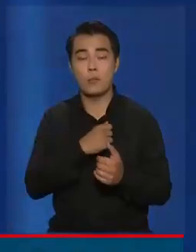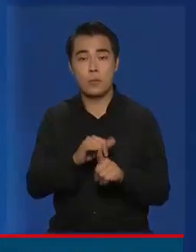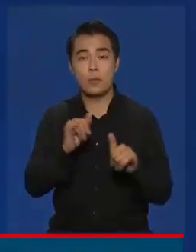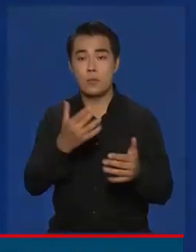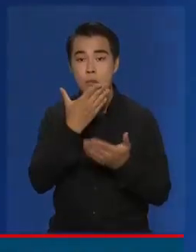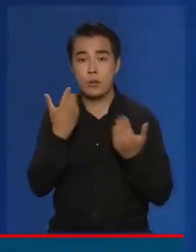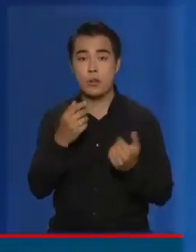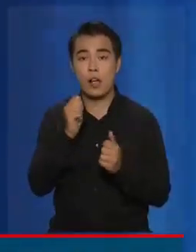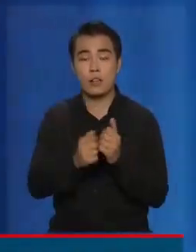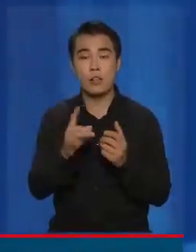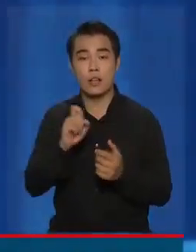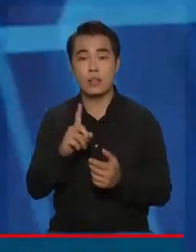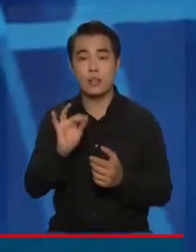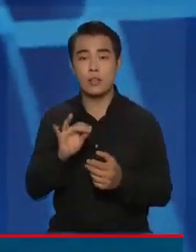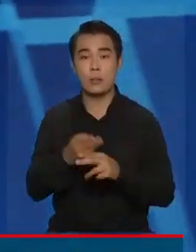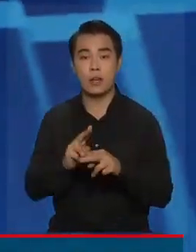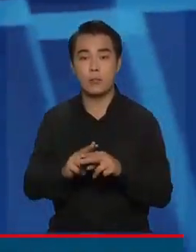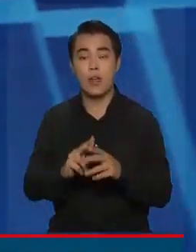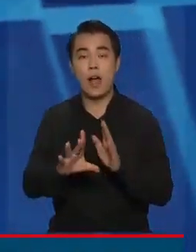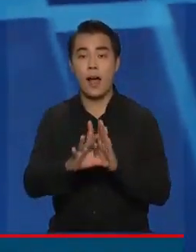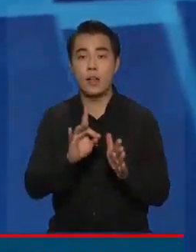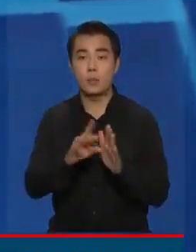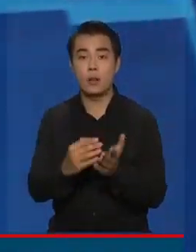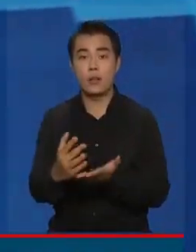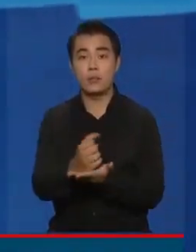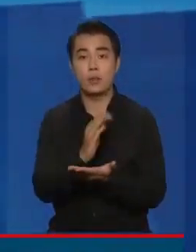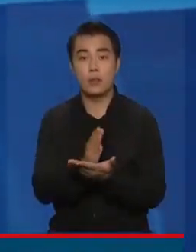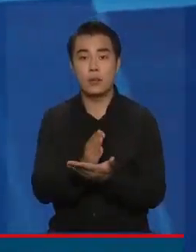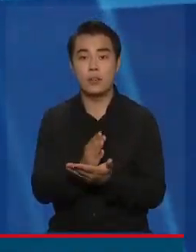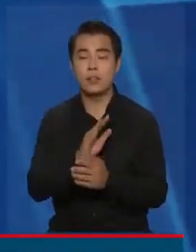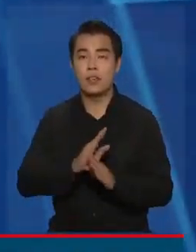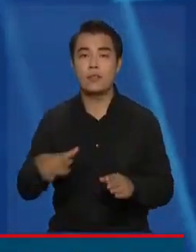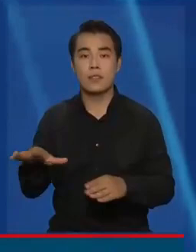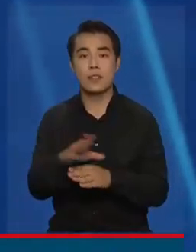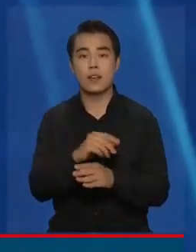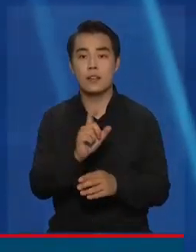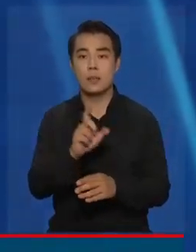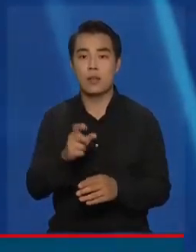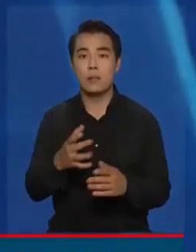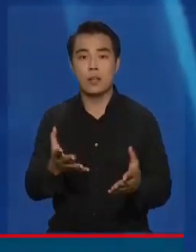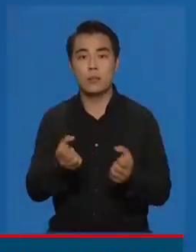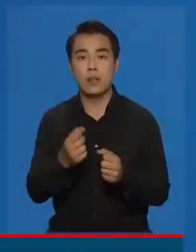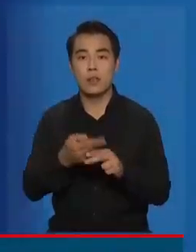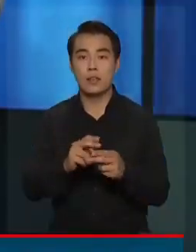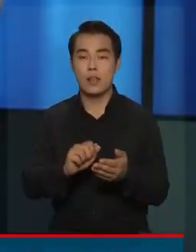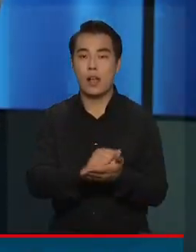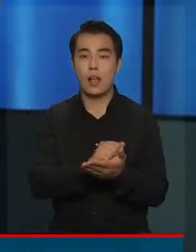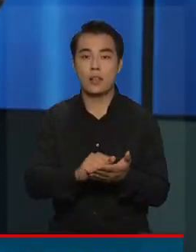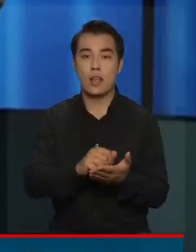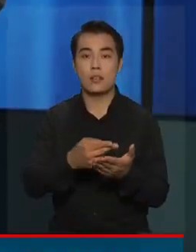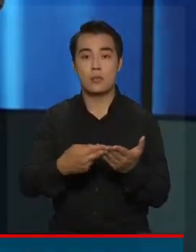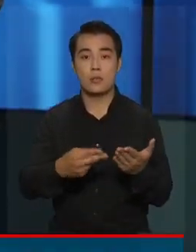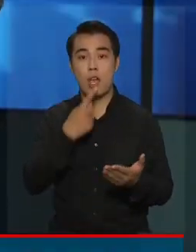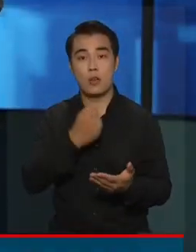увеличивается каждый раз, правильно? Uh-huh. Поэтому идет отбор, не всех ребят, как говорится, принимают на контрактную службу.